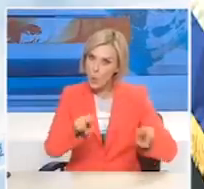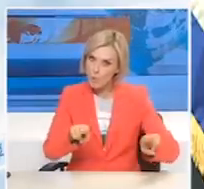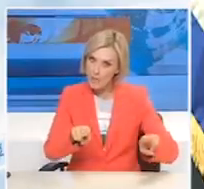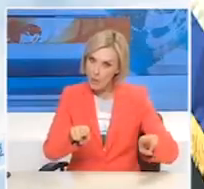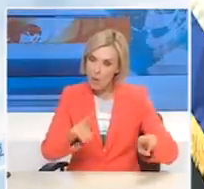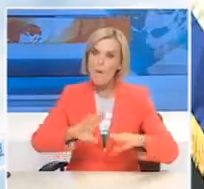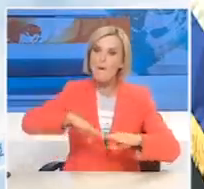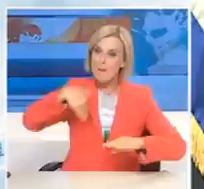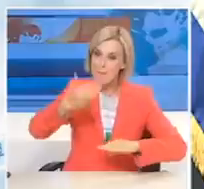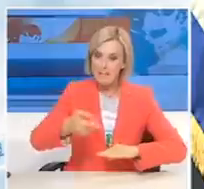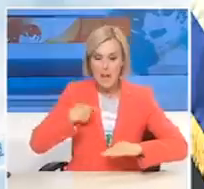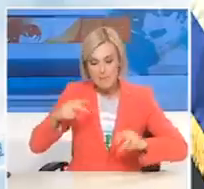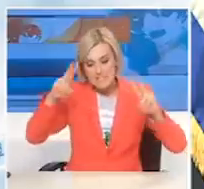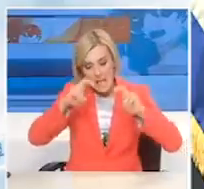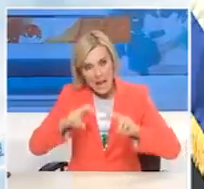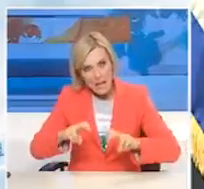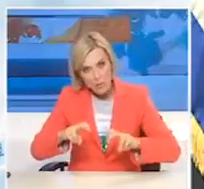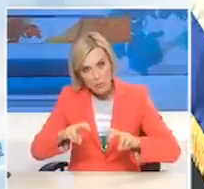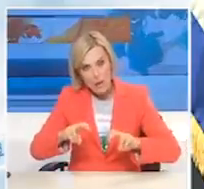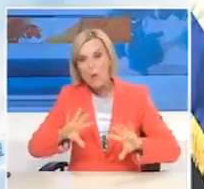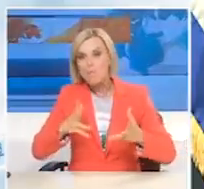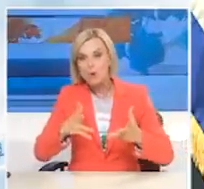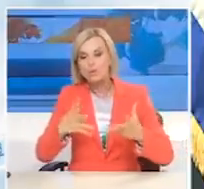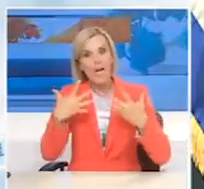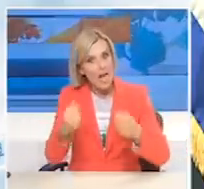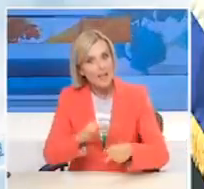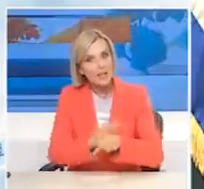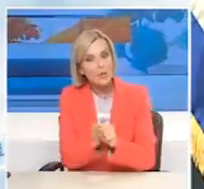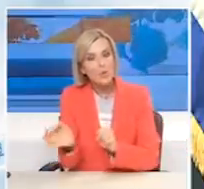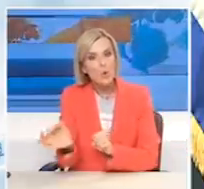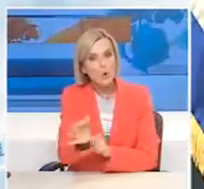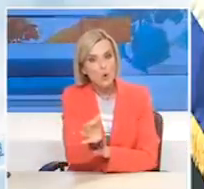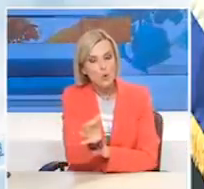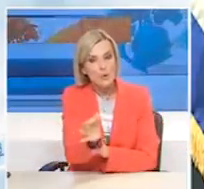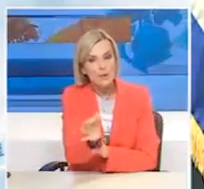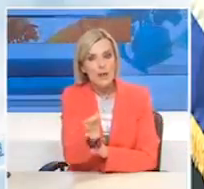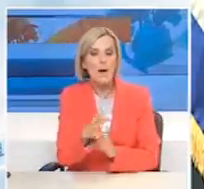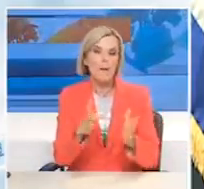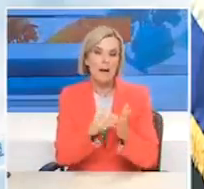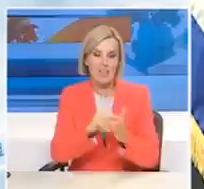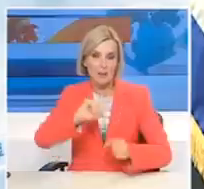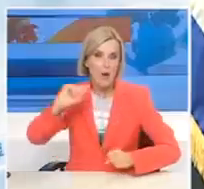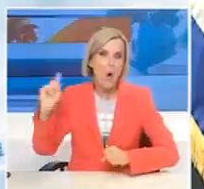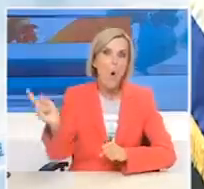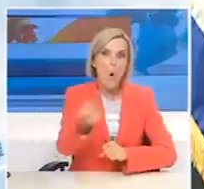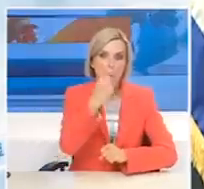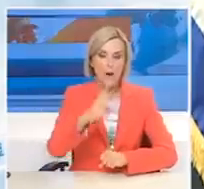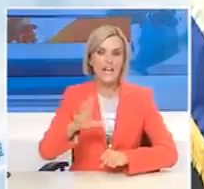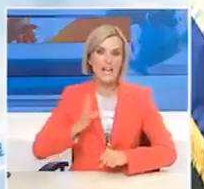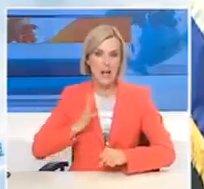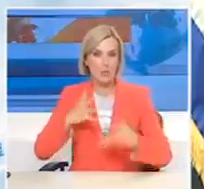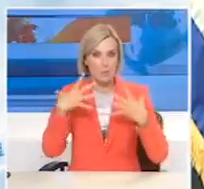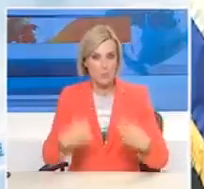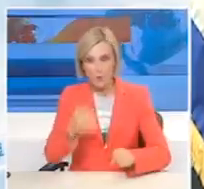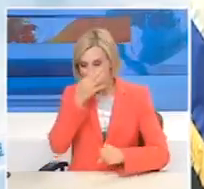δει αν υπήρχε ο ιός σε αυτά τα κρούσματα. Αυτός είναι ο ένας τρόπος, να πάρει δηλαδή όλα τα αρνητικά για γρήπη δείγματα από τα κέντρα αναφοράς και να εξετάσει